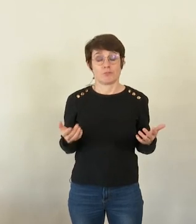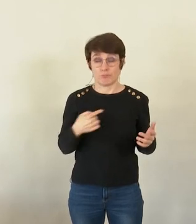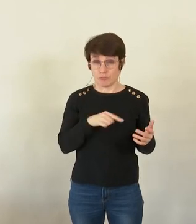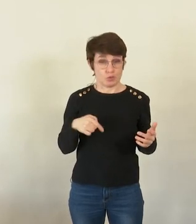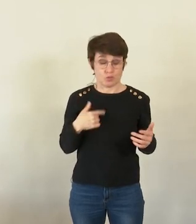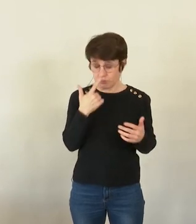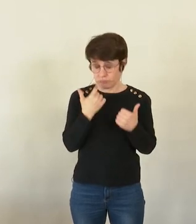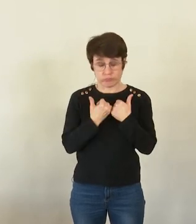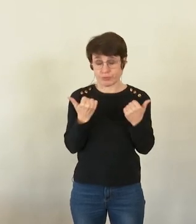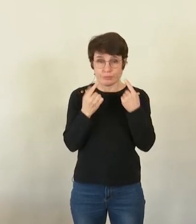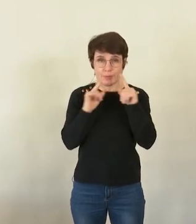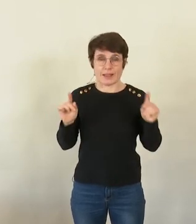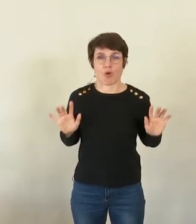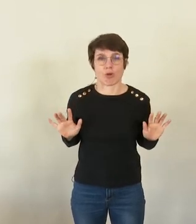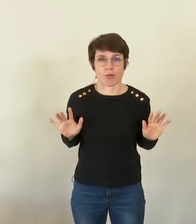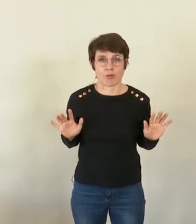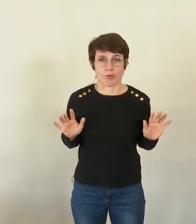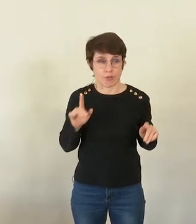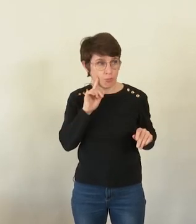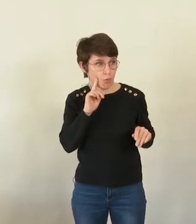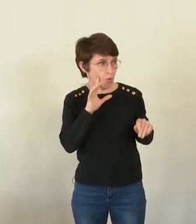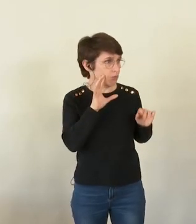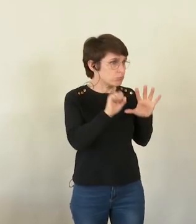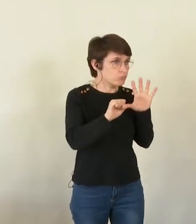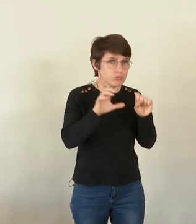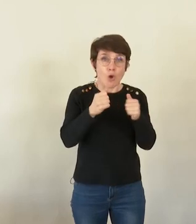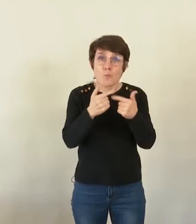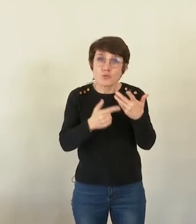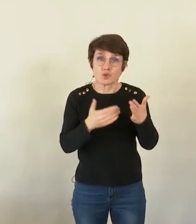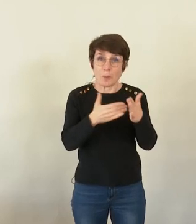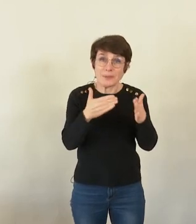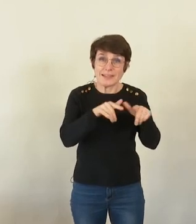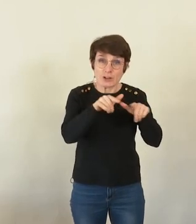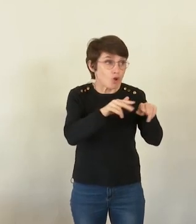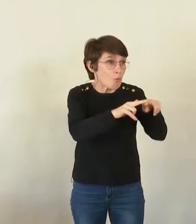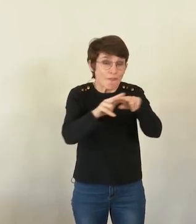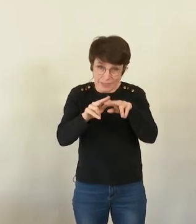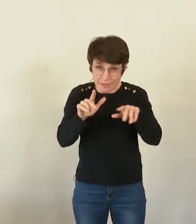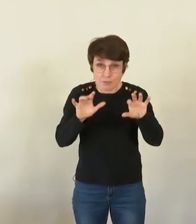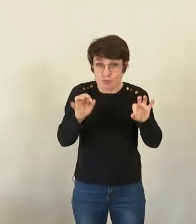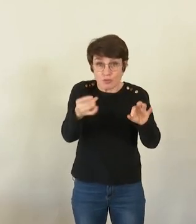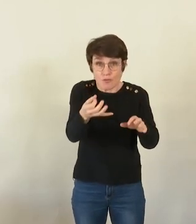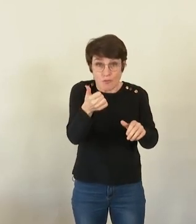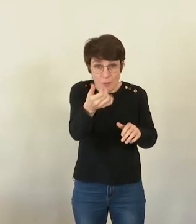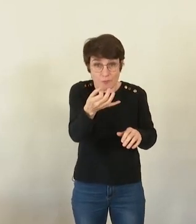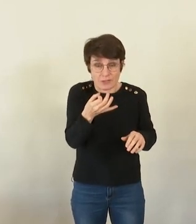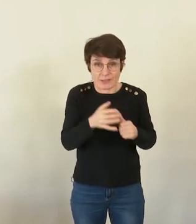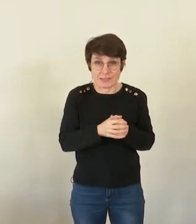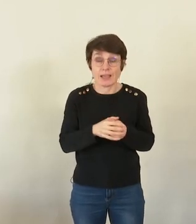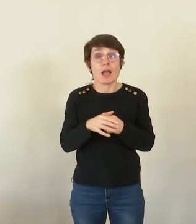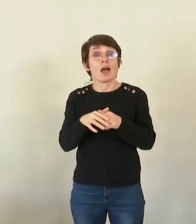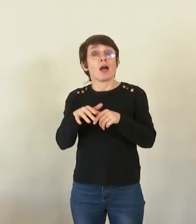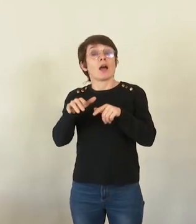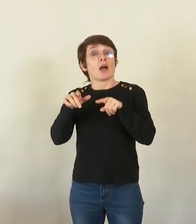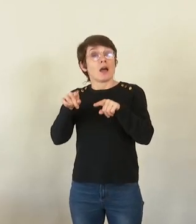des choses lorsqu'on constate que plusieurs milliers de logements sont vides vous l'avez dit la vacance dans logement sociale elle est